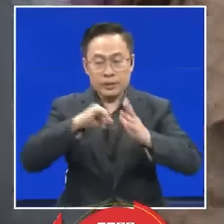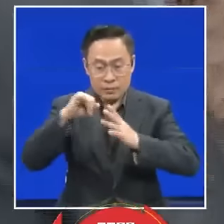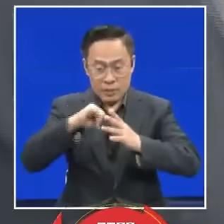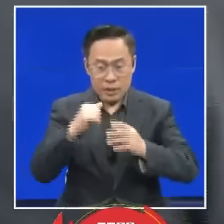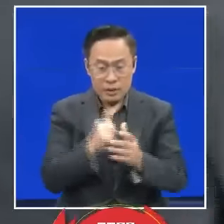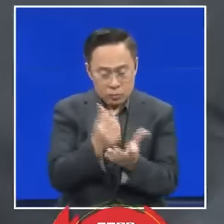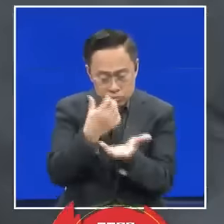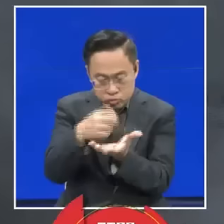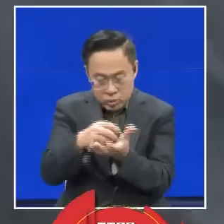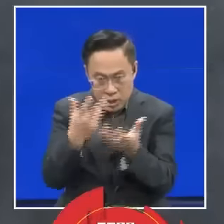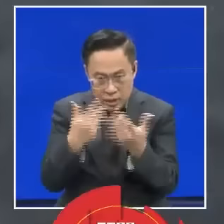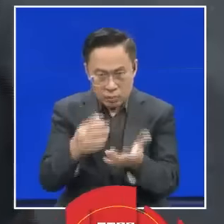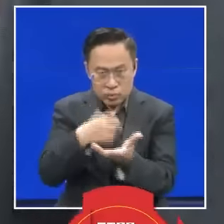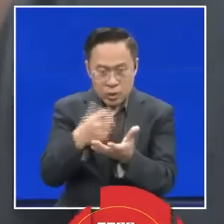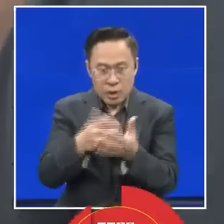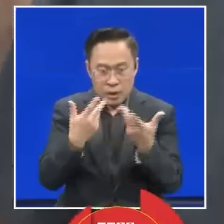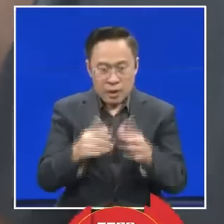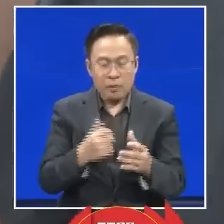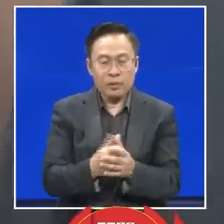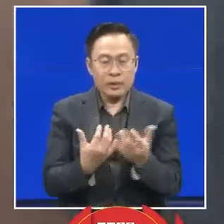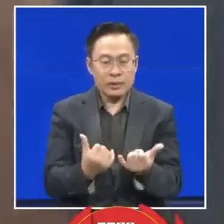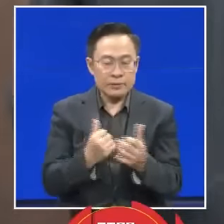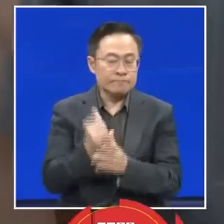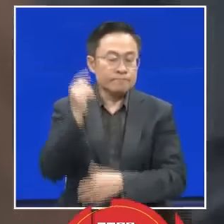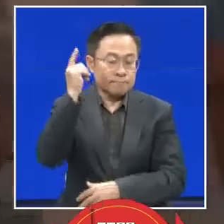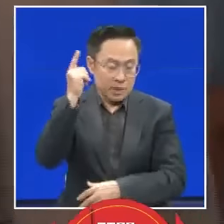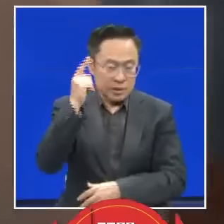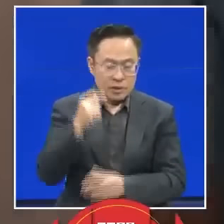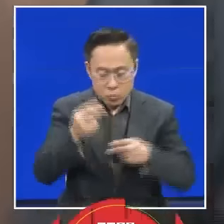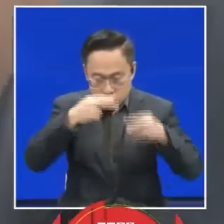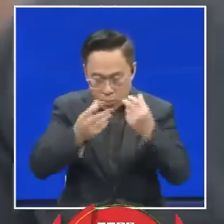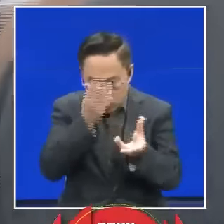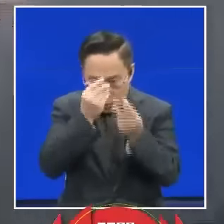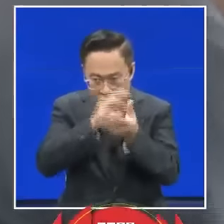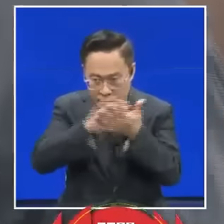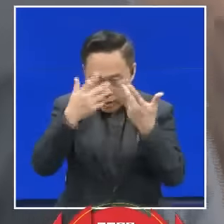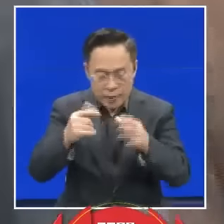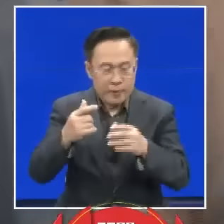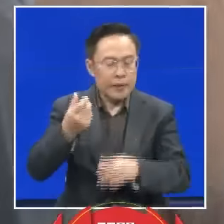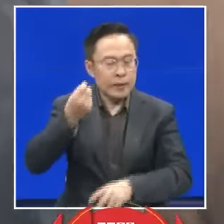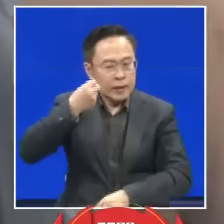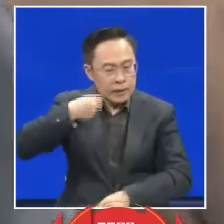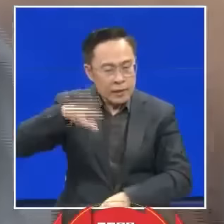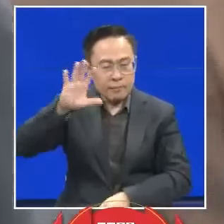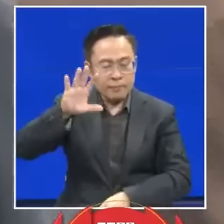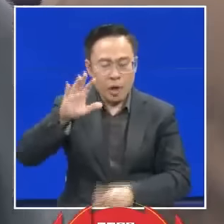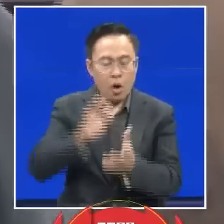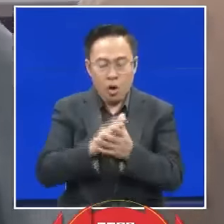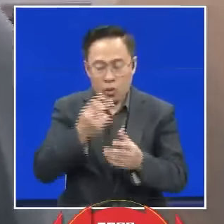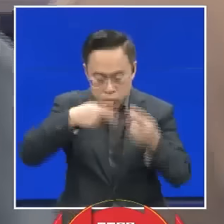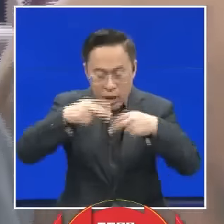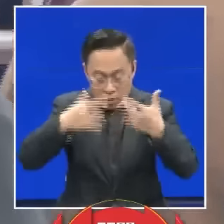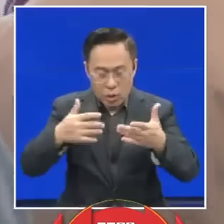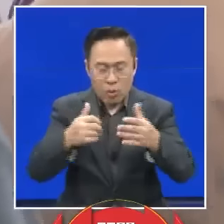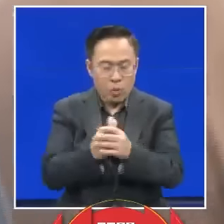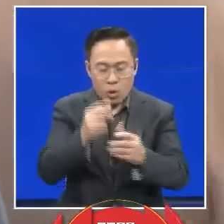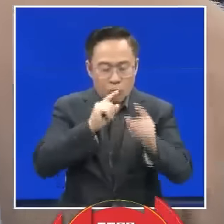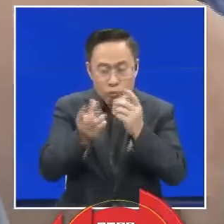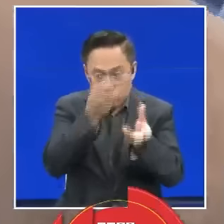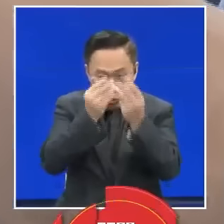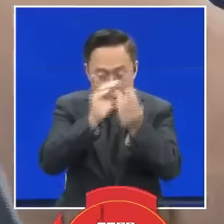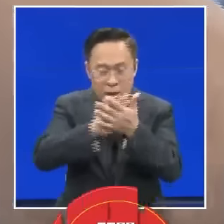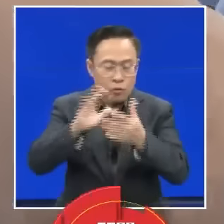ฟังบรรยายสรุปเสร็จสิ้นนะครับนายทักษิณก็จะเดินทางต่อไปยังบริเวณหนองเขียวซึ่งเป็นอ่างเก็บน้ำที่ตั้งอยู่ภาย